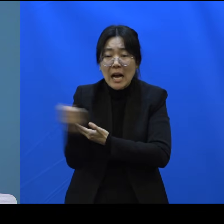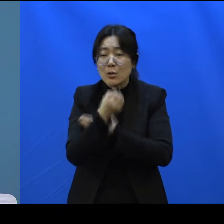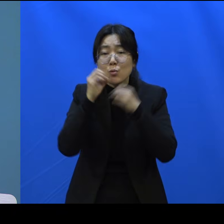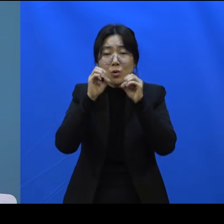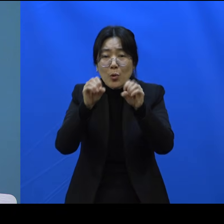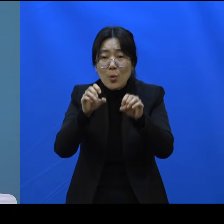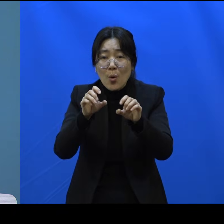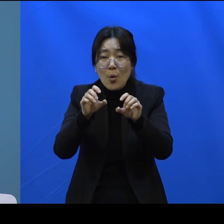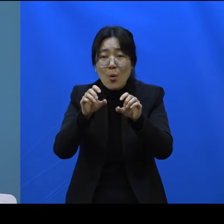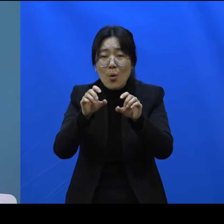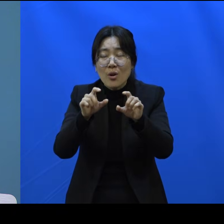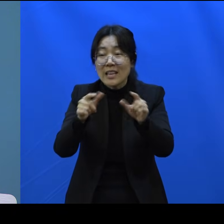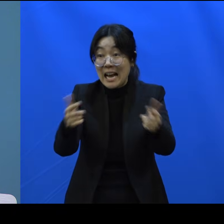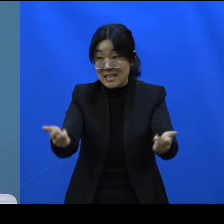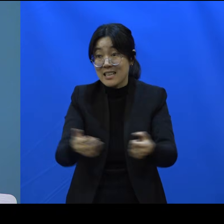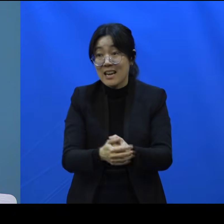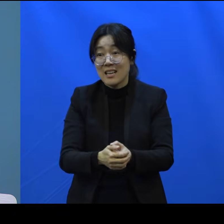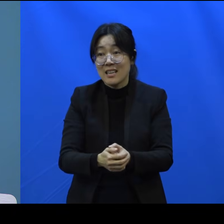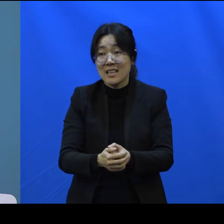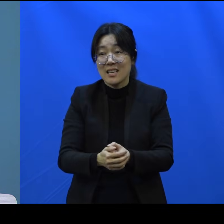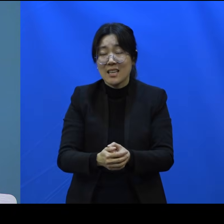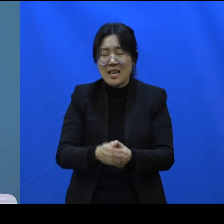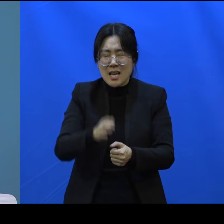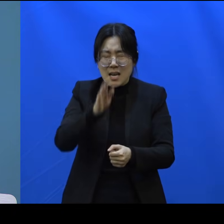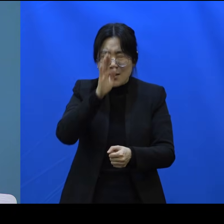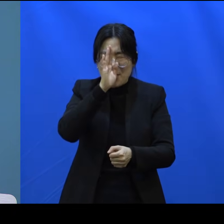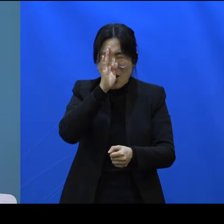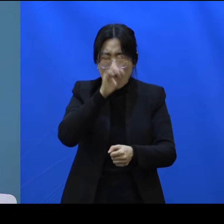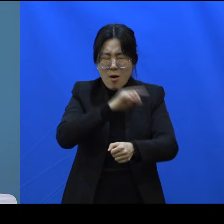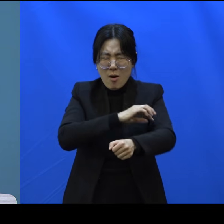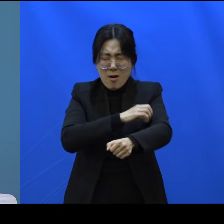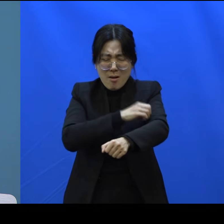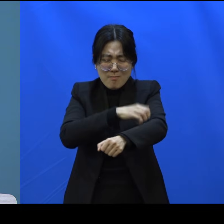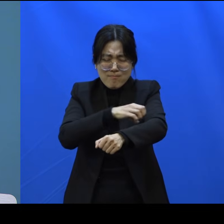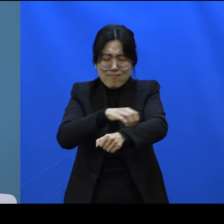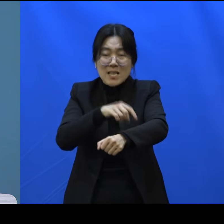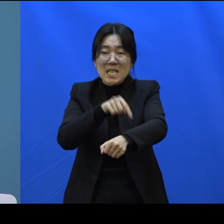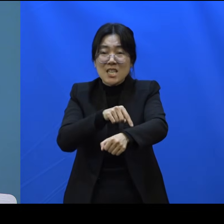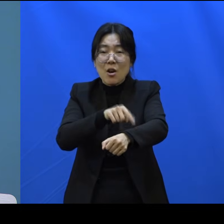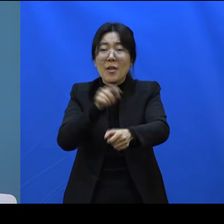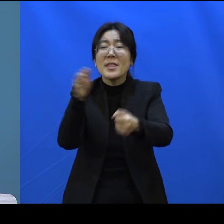아니고 그가 가지고 있는 가시 때문이었다.